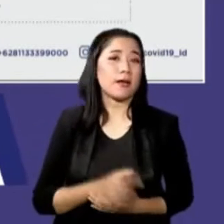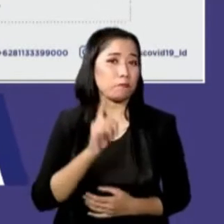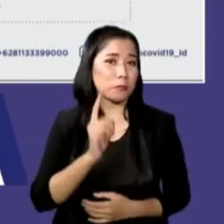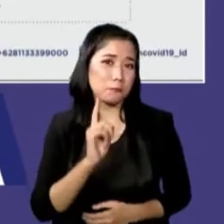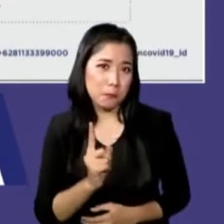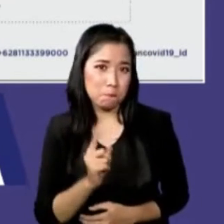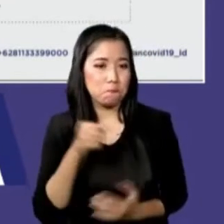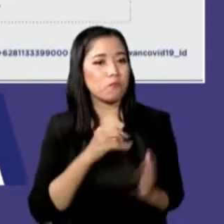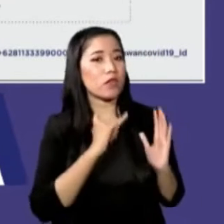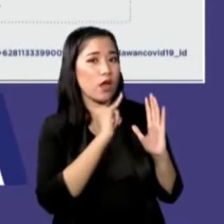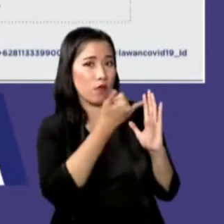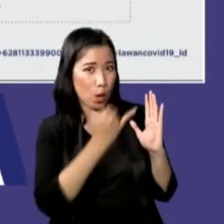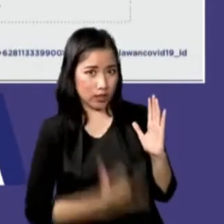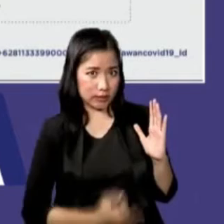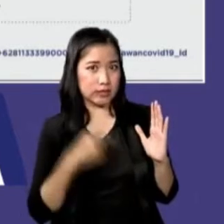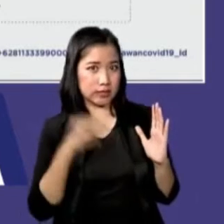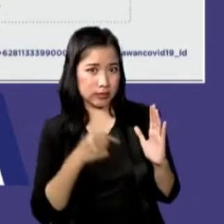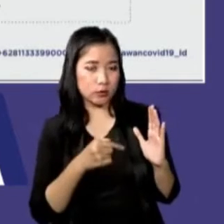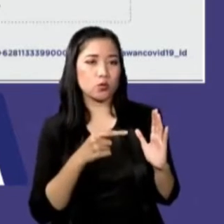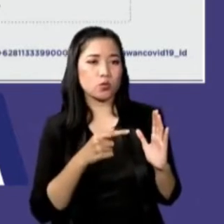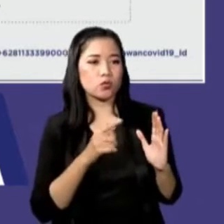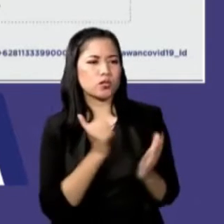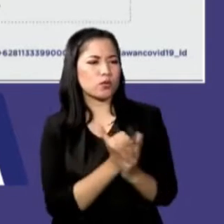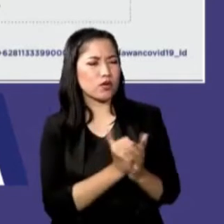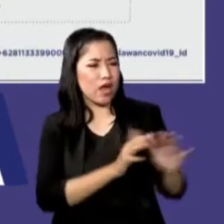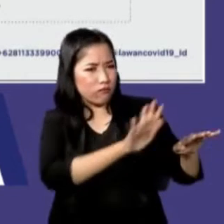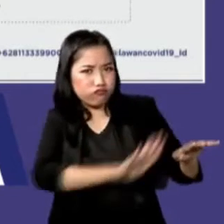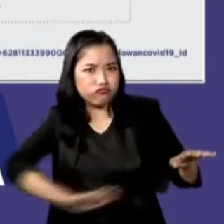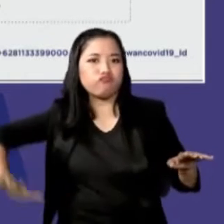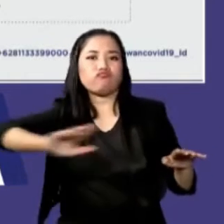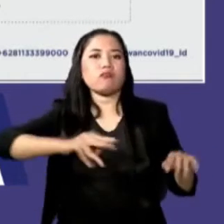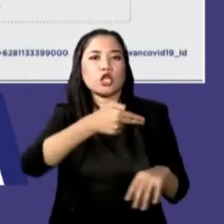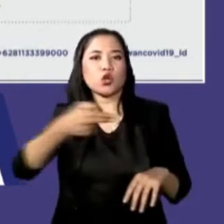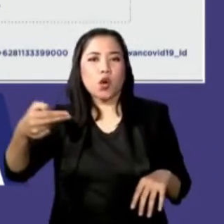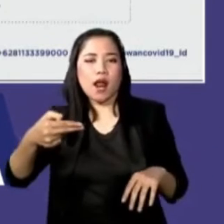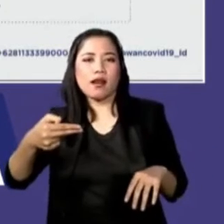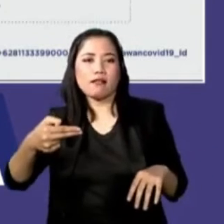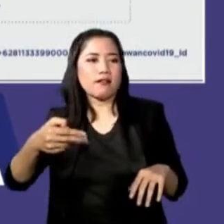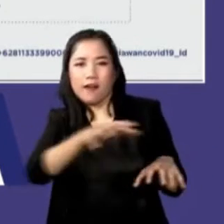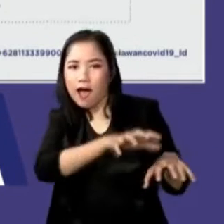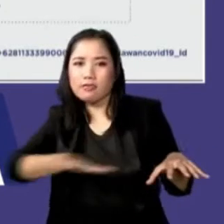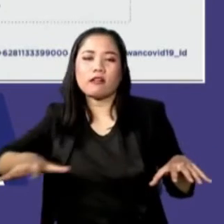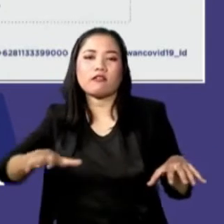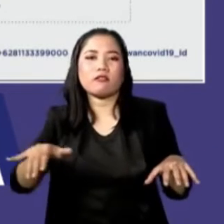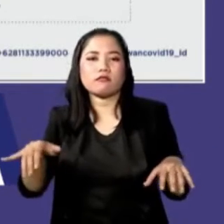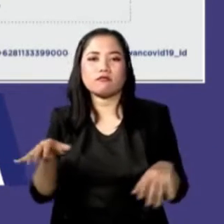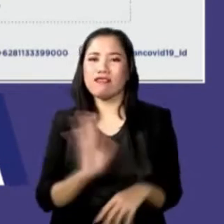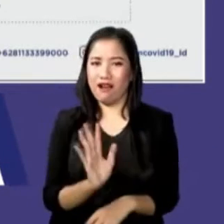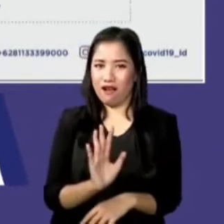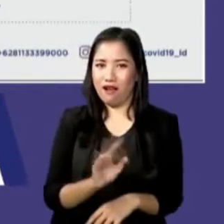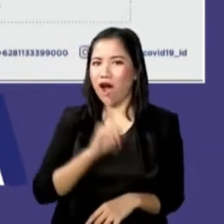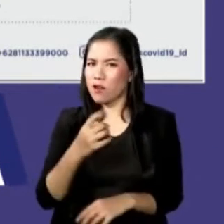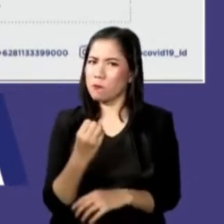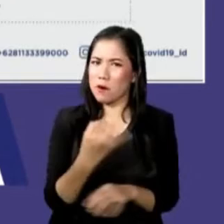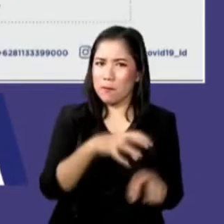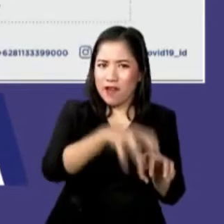Pasalnya, angka testing yang tinggi ini sebenarnya tidak merata secara nasional. Beberapa daerah di Indonesia ada yang sudah